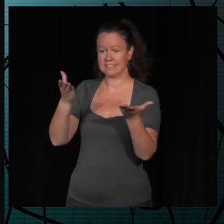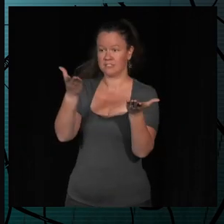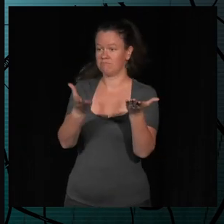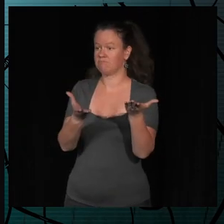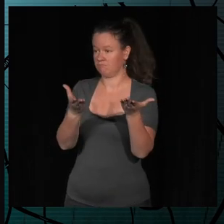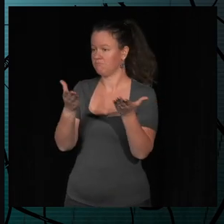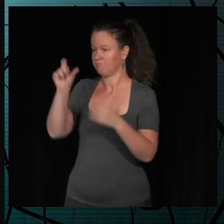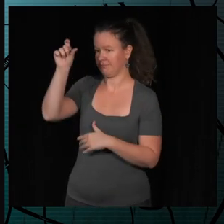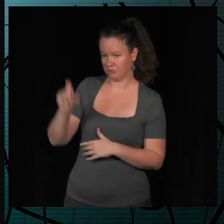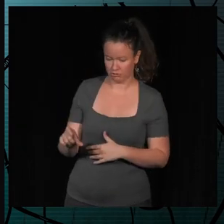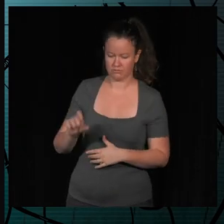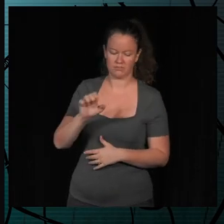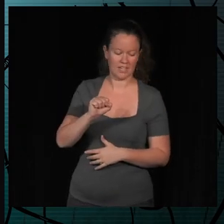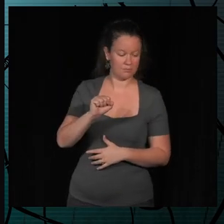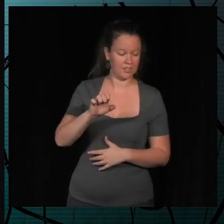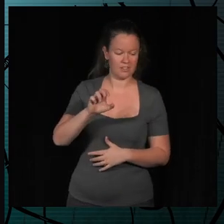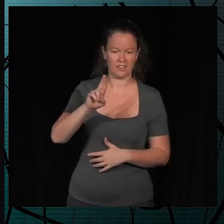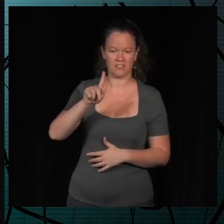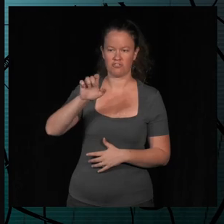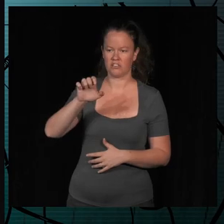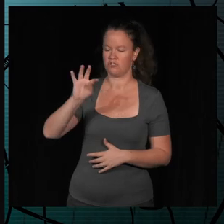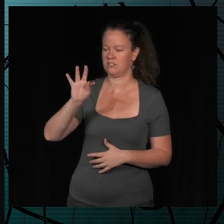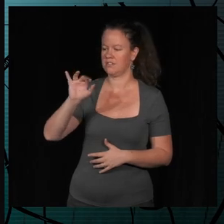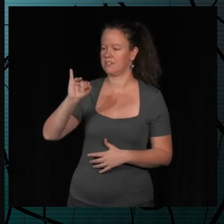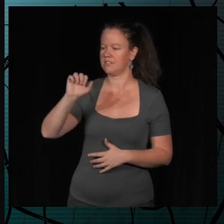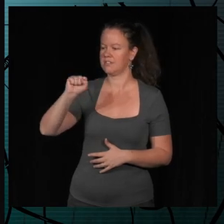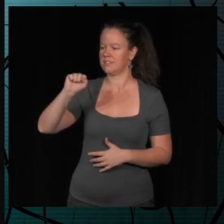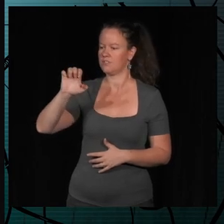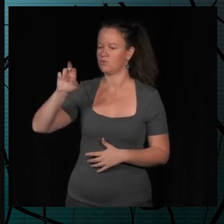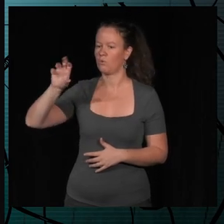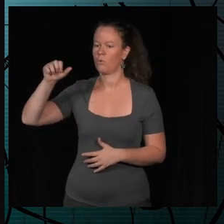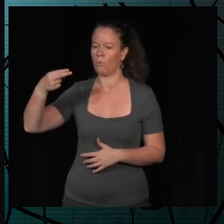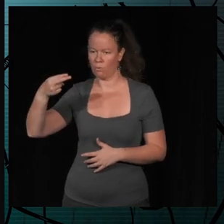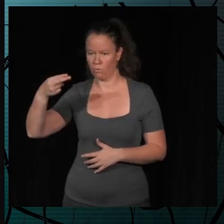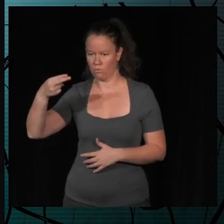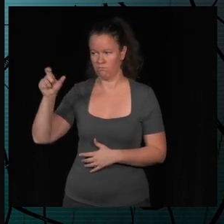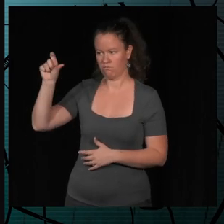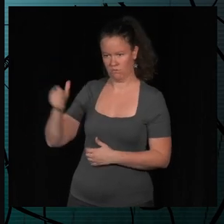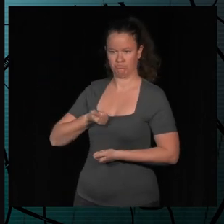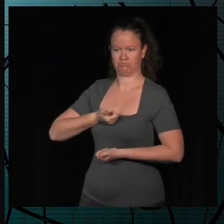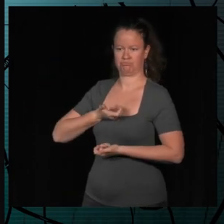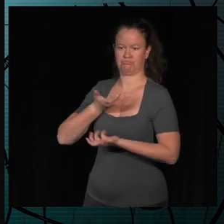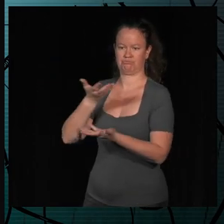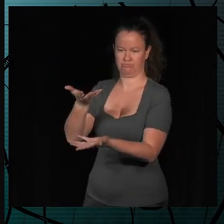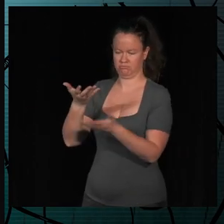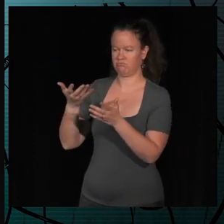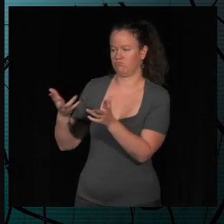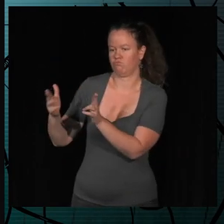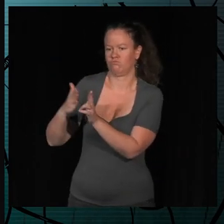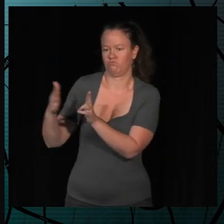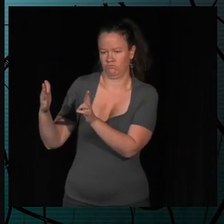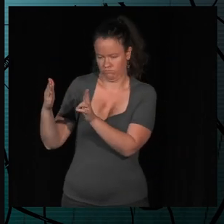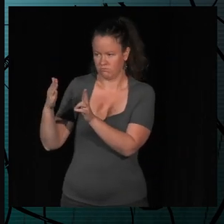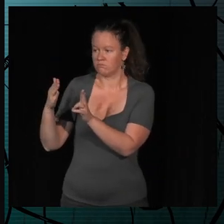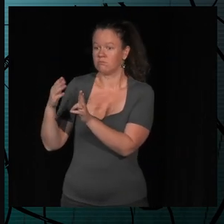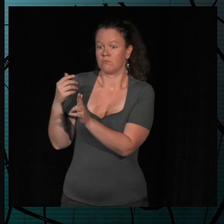à à Serge Tisseron que vous connaissez sans doute déjà à qui nous avons emprunté hein d'ailleurs l'intitulé de la